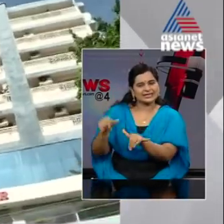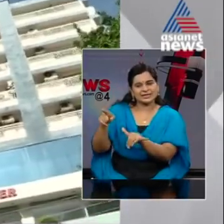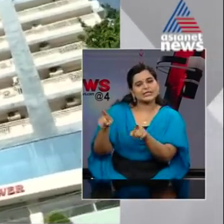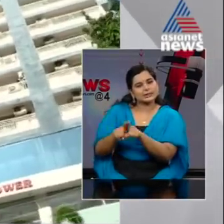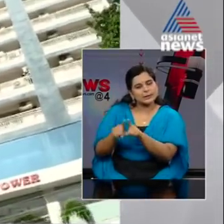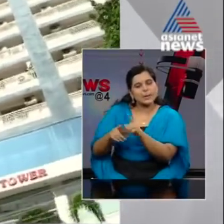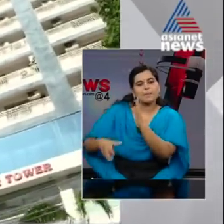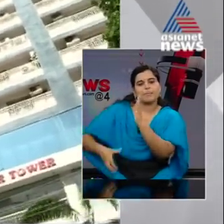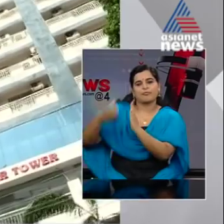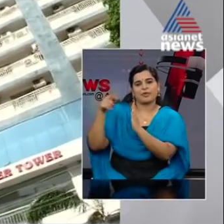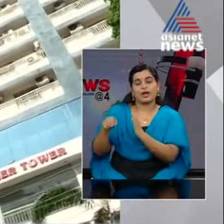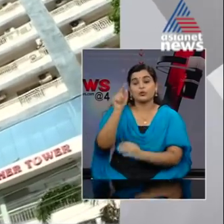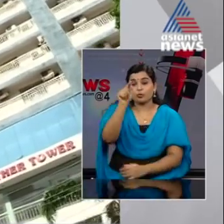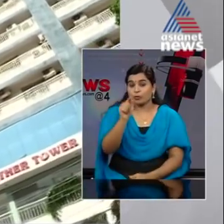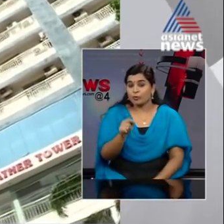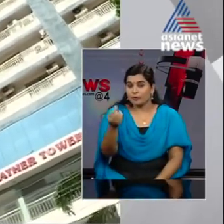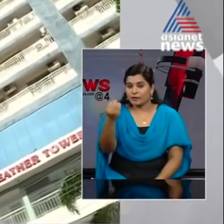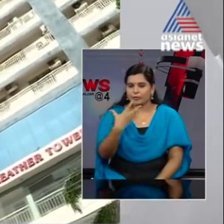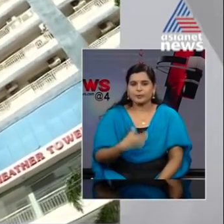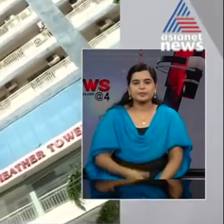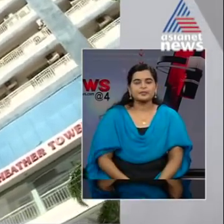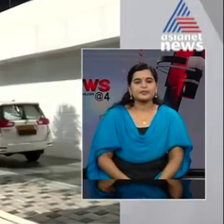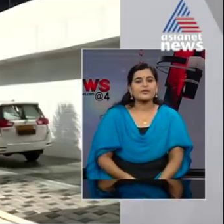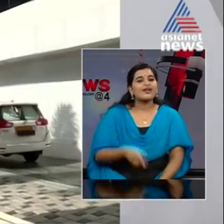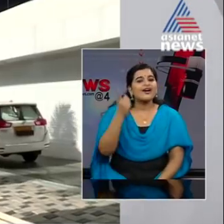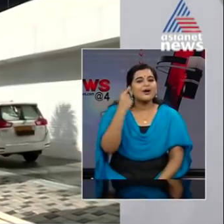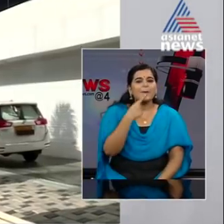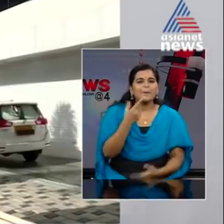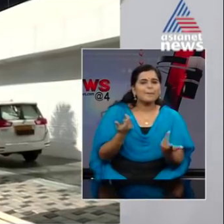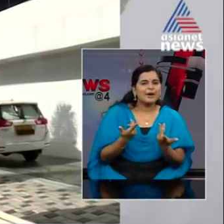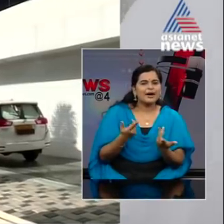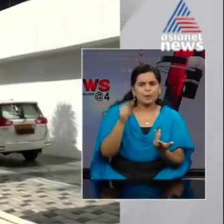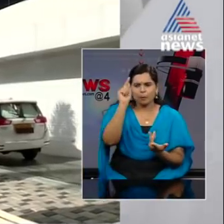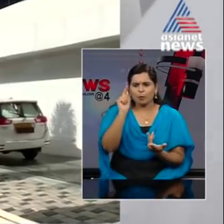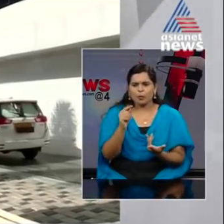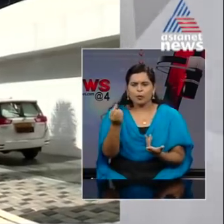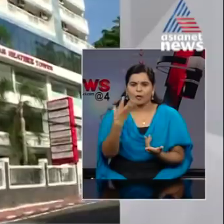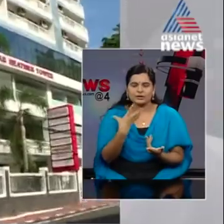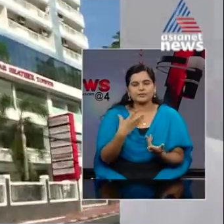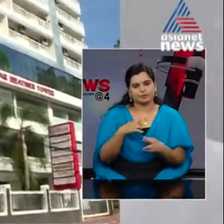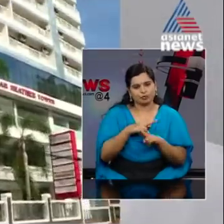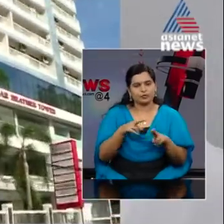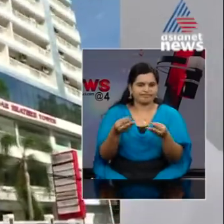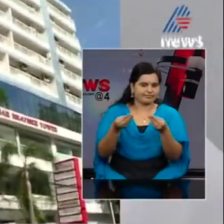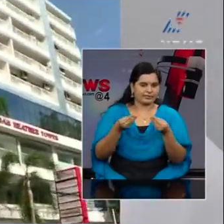അരുൺ, എന്താണ് ഇപ്പോൾ ഈ മൊഴിയിൽ പറഞ്ഞിരിക്കുന്നതെന്ന് അറിയാൻ കഴിഞ്ഞിട്ടുണ്ടോ? ഇപ്പോഴത്തെ വിവരങ്ങൾ എന്തൊക്കെ?